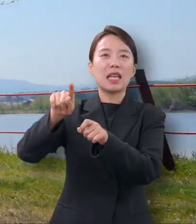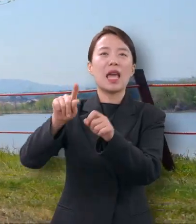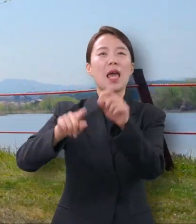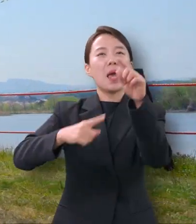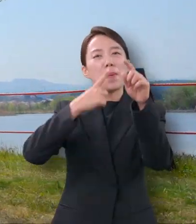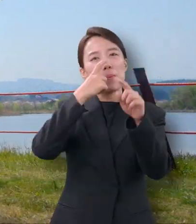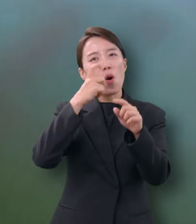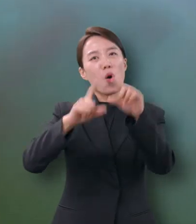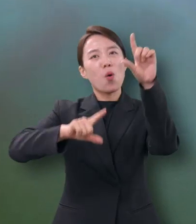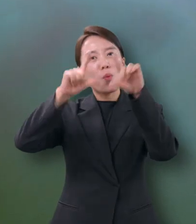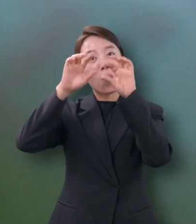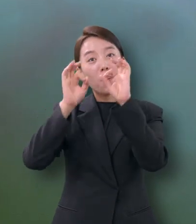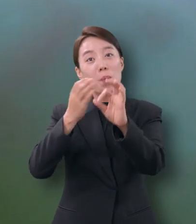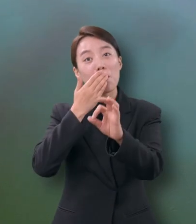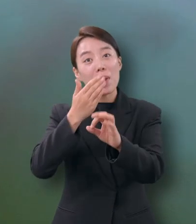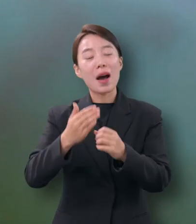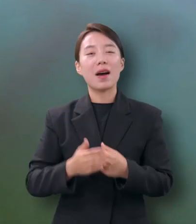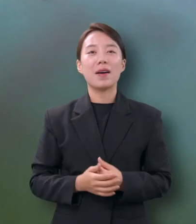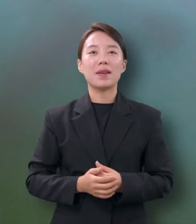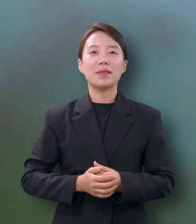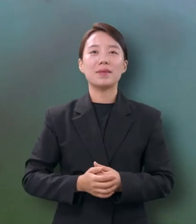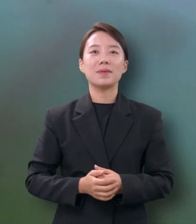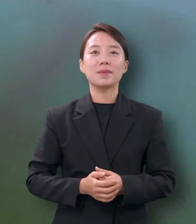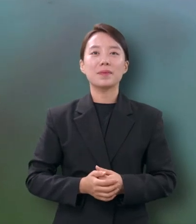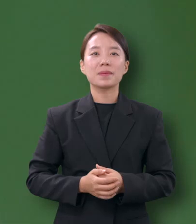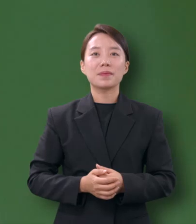멋진 장관이 눈앞에 펼쳐집니다.